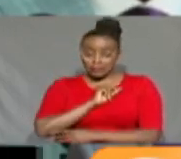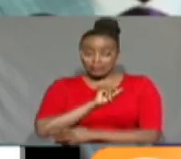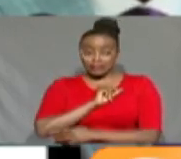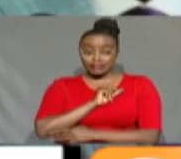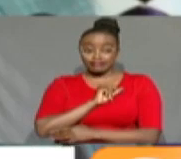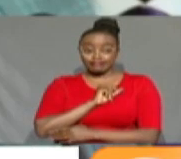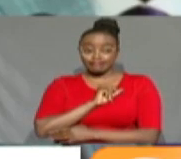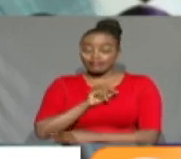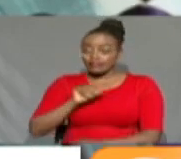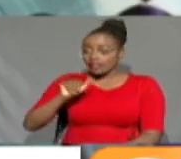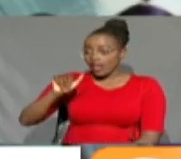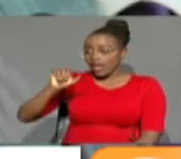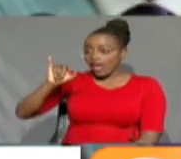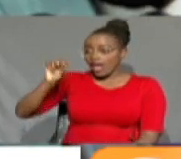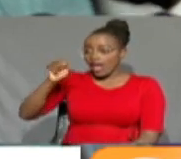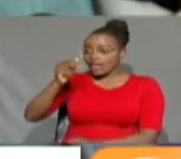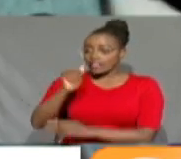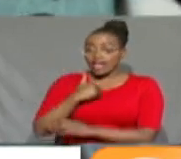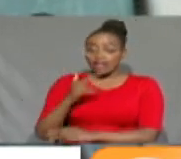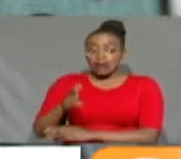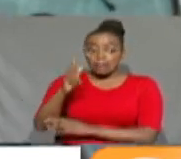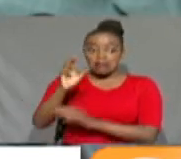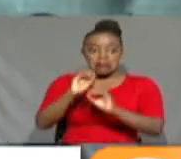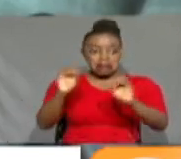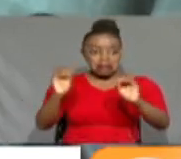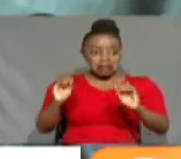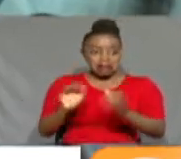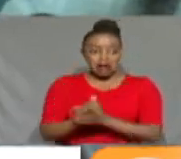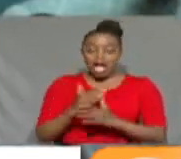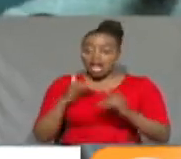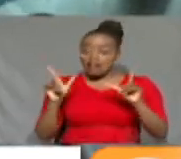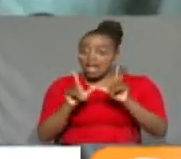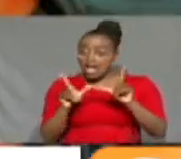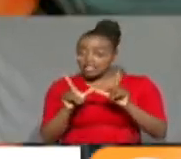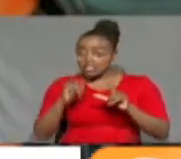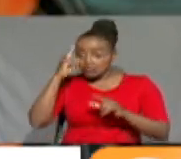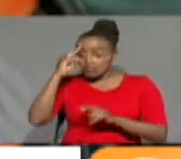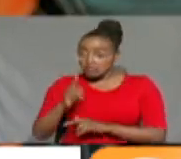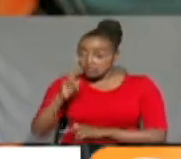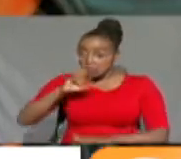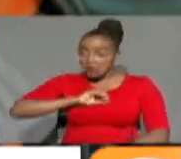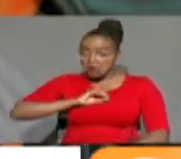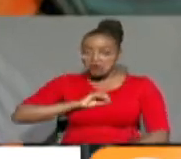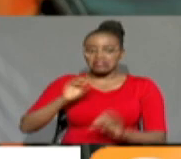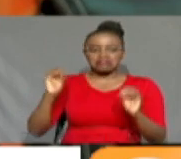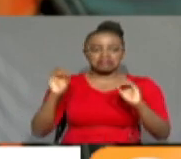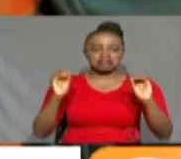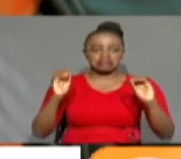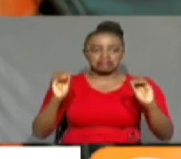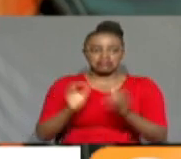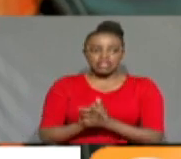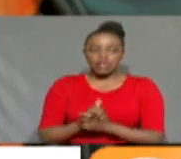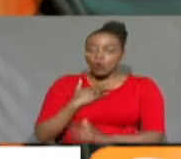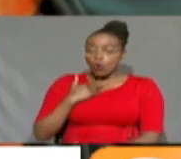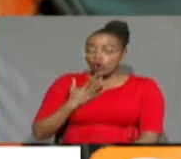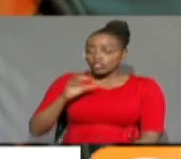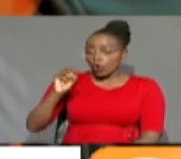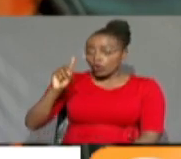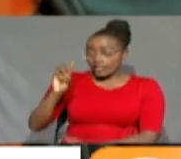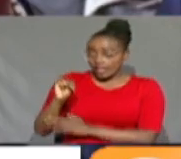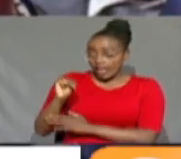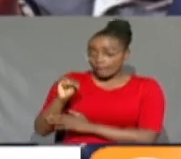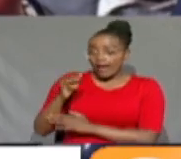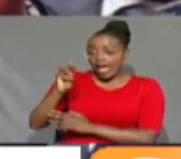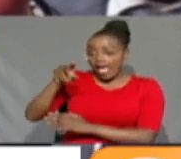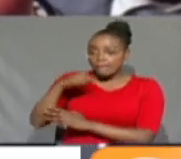kwamba Aisha Jumwa hana bunduki wala hana lisensi ya kuwa na bunduki. Wabunge hao wakitaka wabunge wa ODM Babu